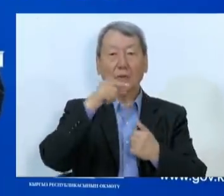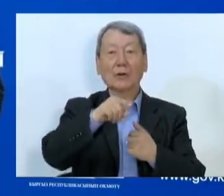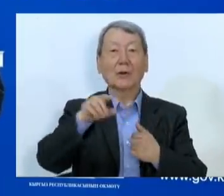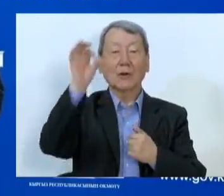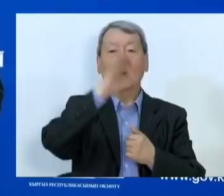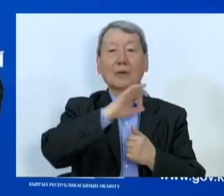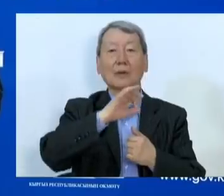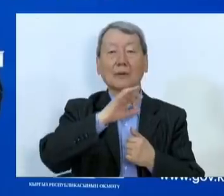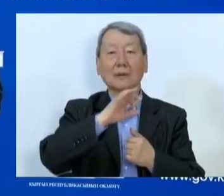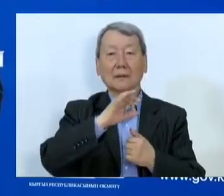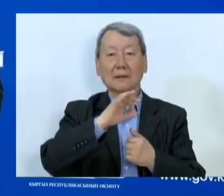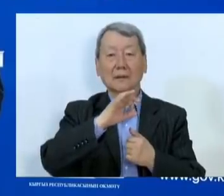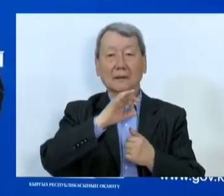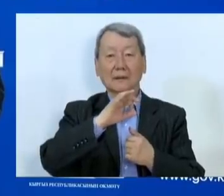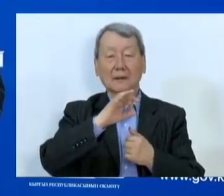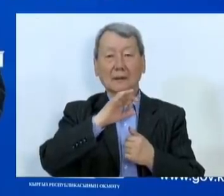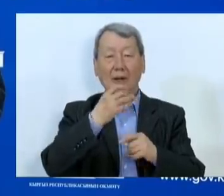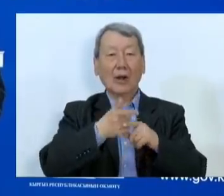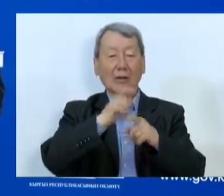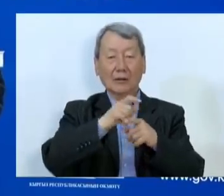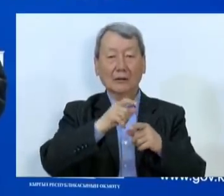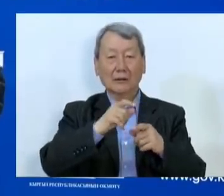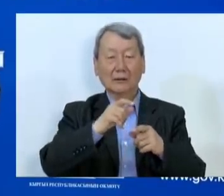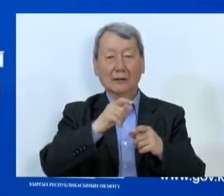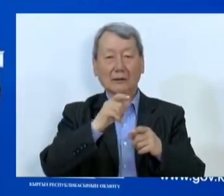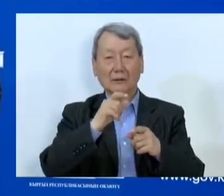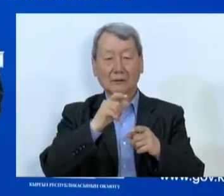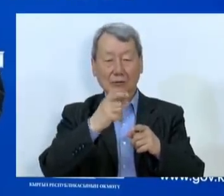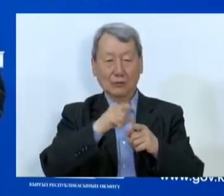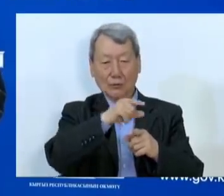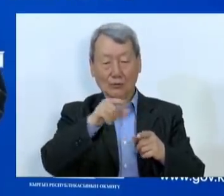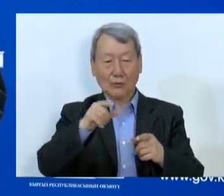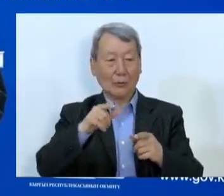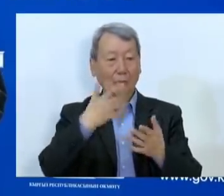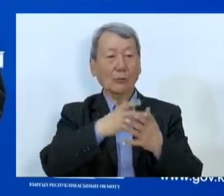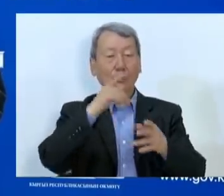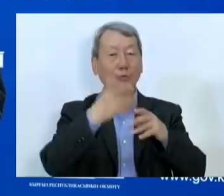себептен деген мындай аябай